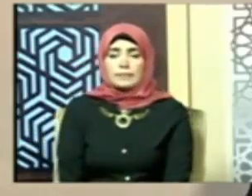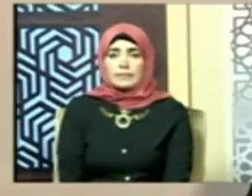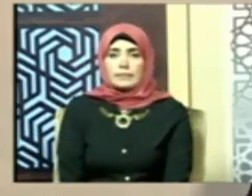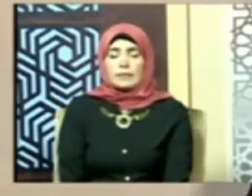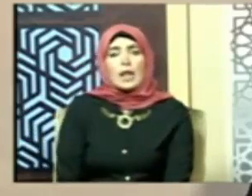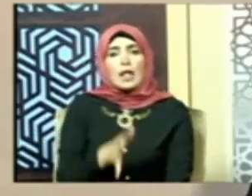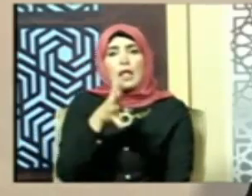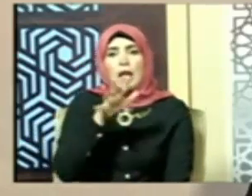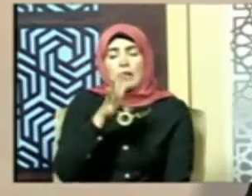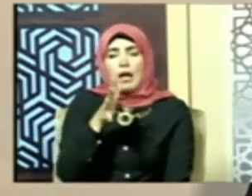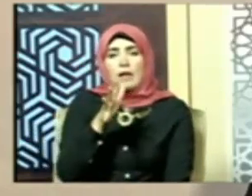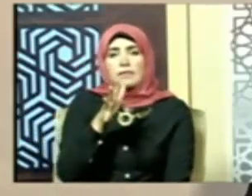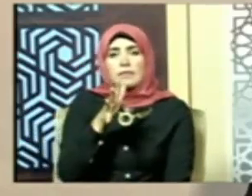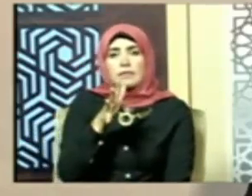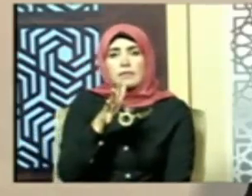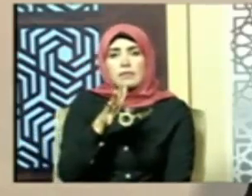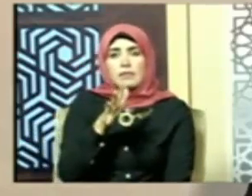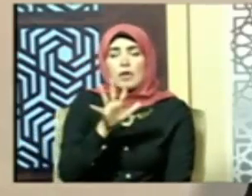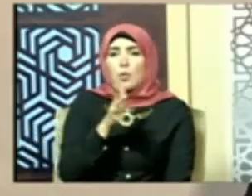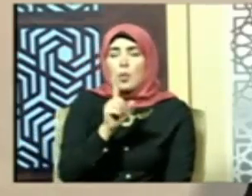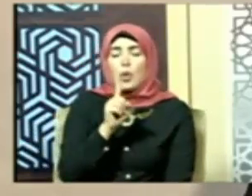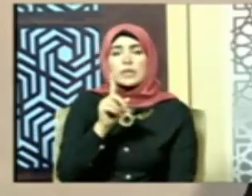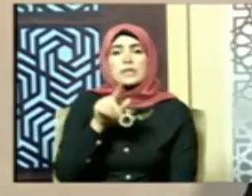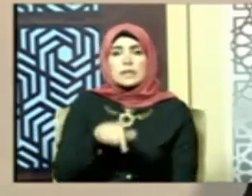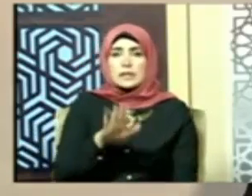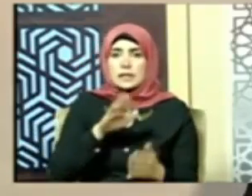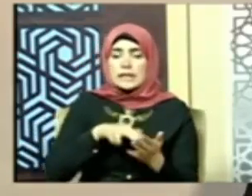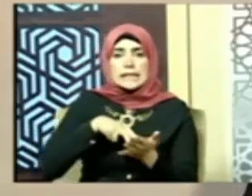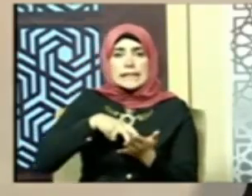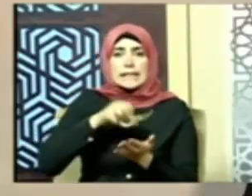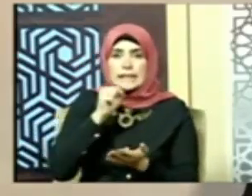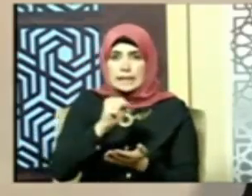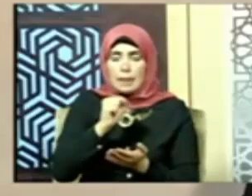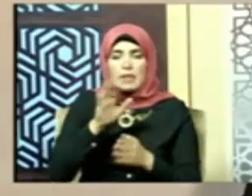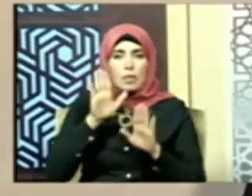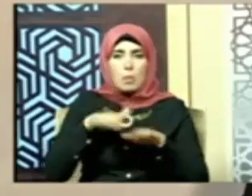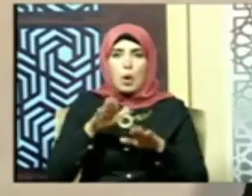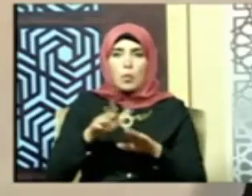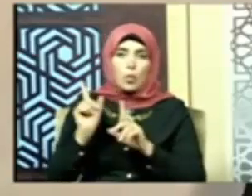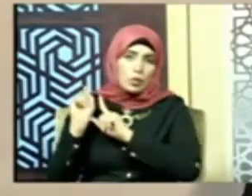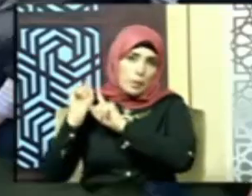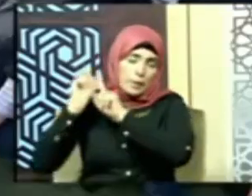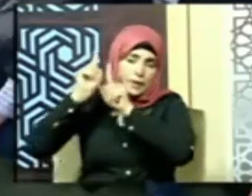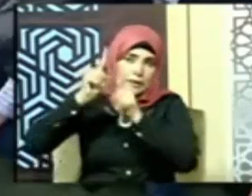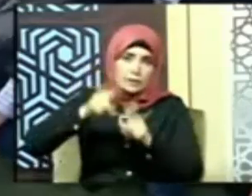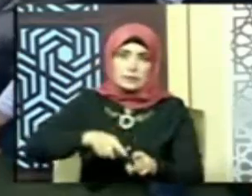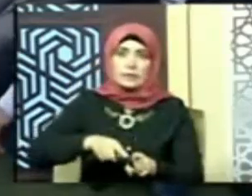يكاد يكون ثابتا على مدار التاريخ كله،